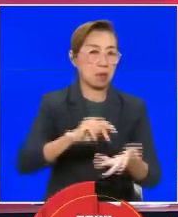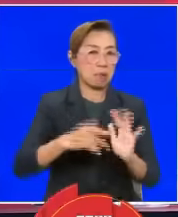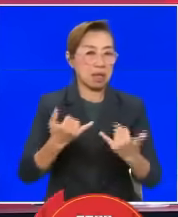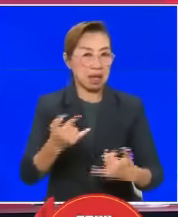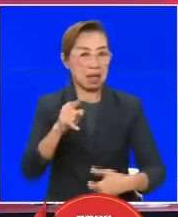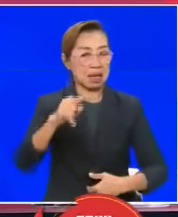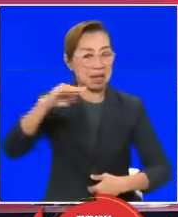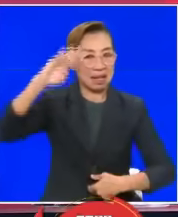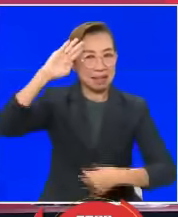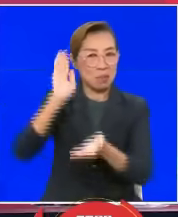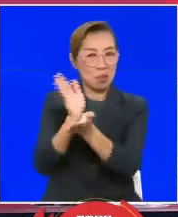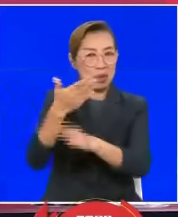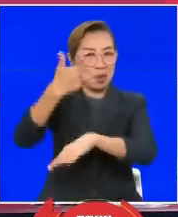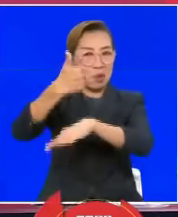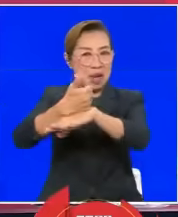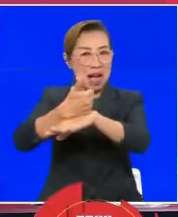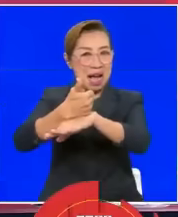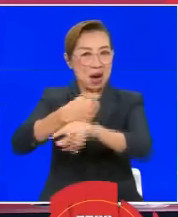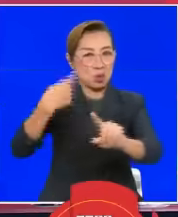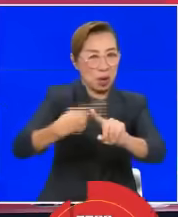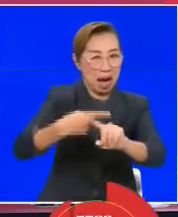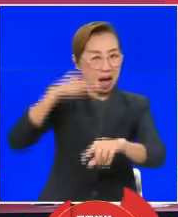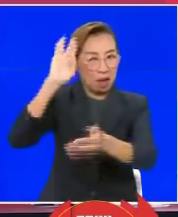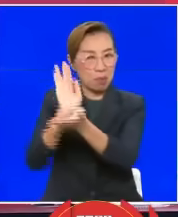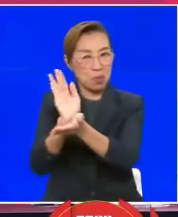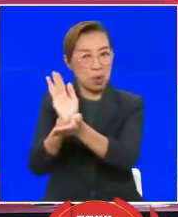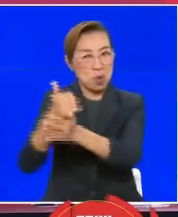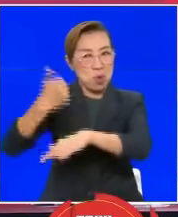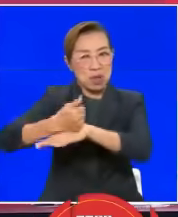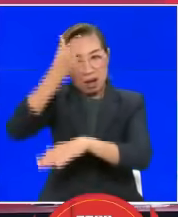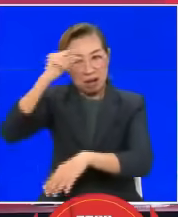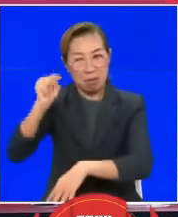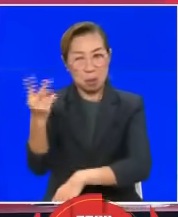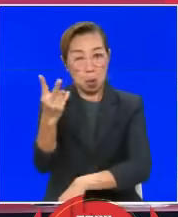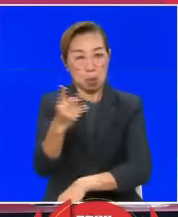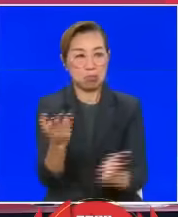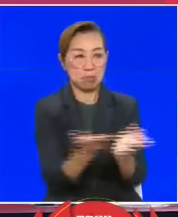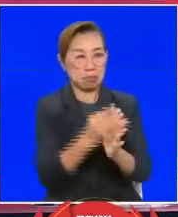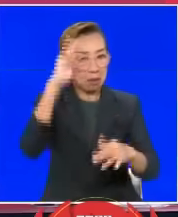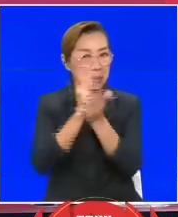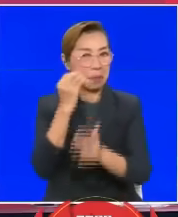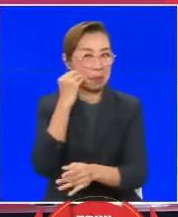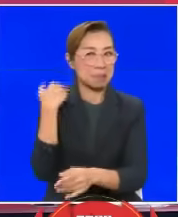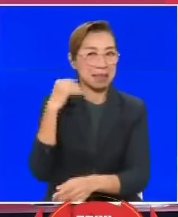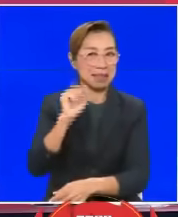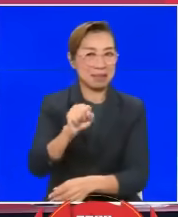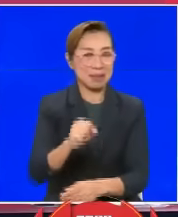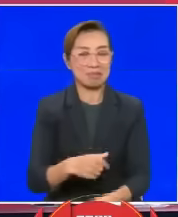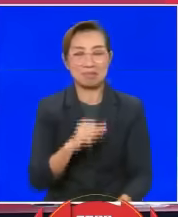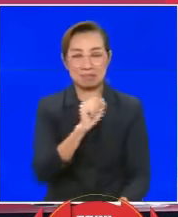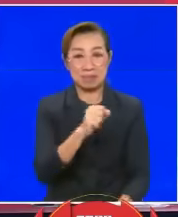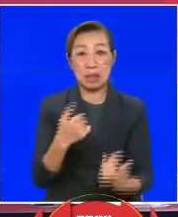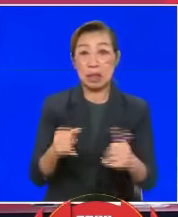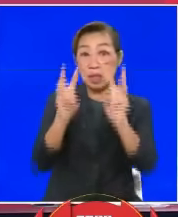แล้วนะมีสิโอ้โหแล้วแล้วคืออ่ะถ้าเกิดตอนเนี้ยบิ๊กโจ๊กชื่อชื่อบิ๊กโจ๊กเนี่ยเขาเอาออกจากในหน้า